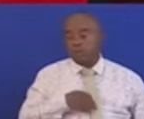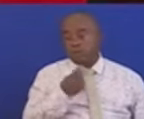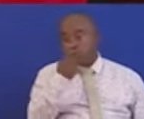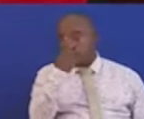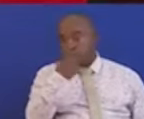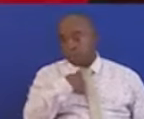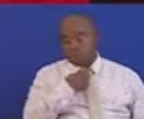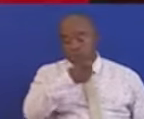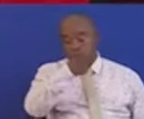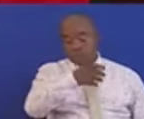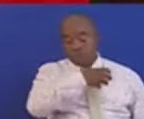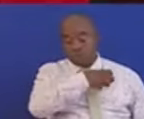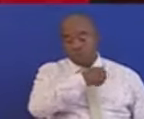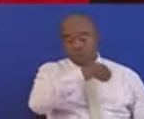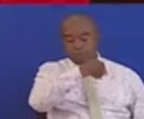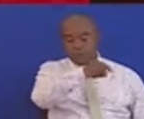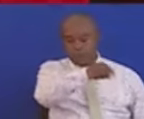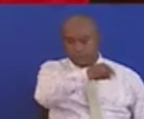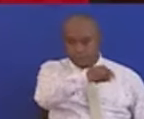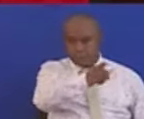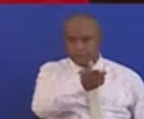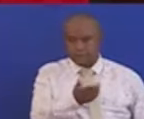Sana mhh wazir wa